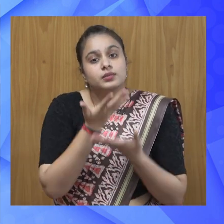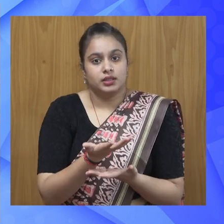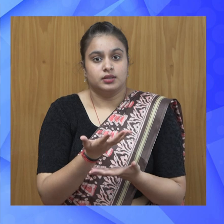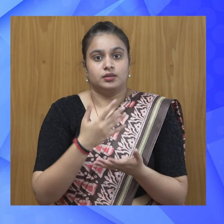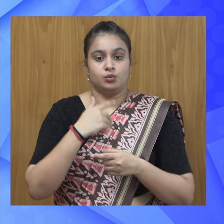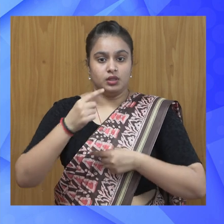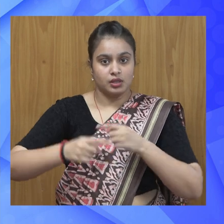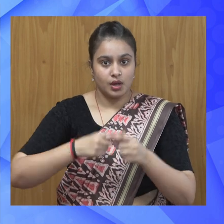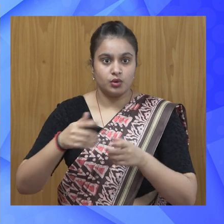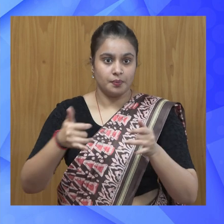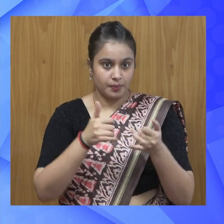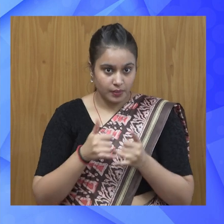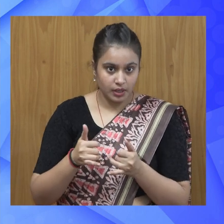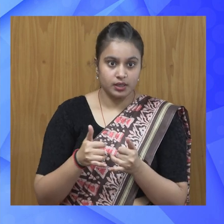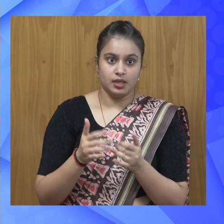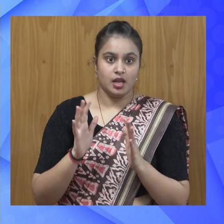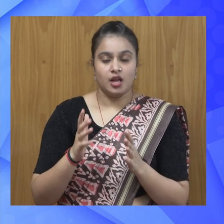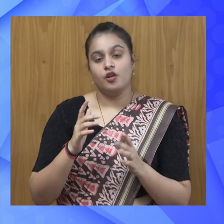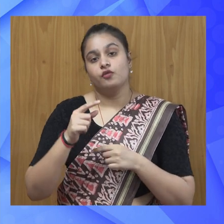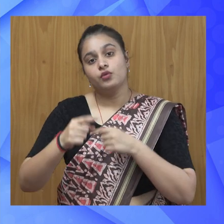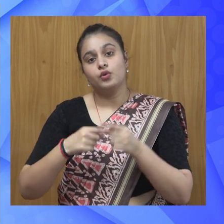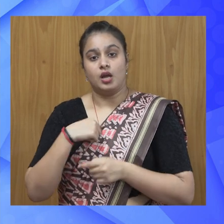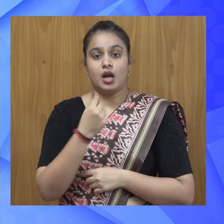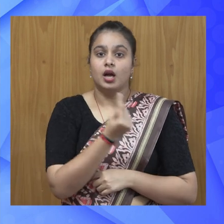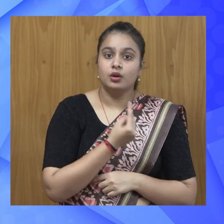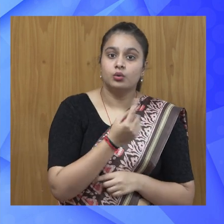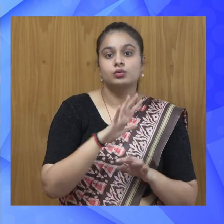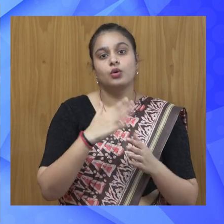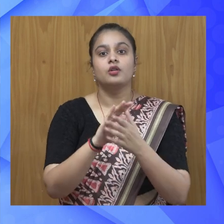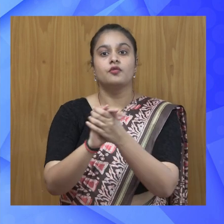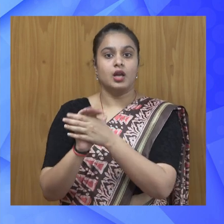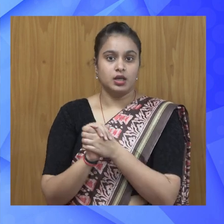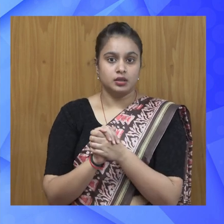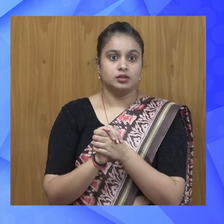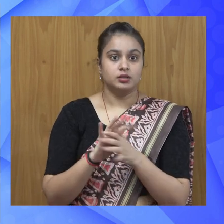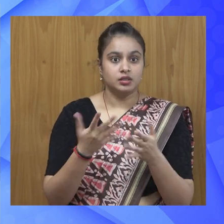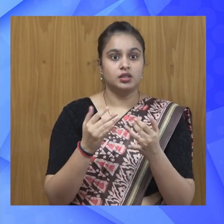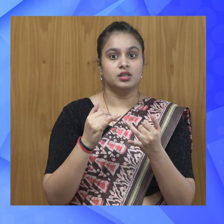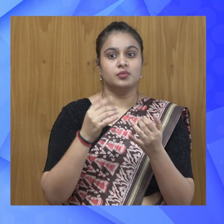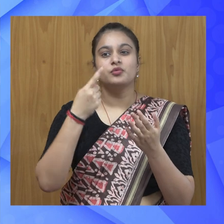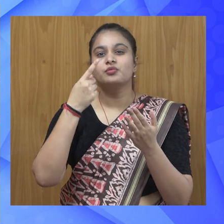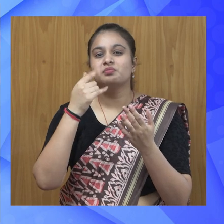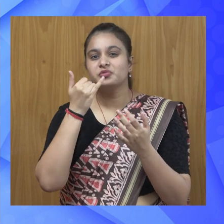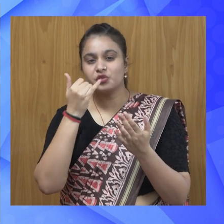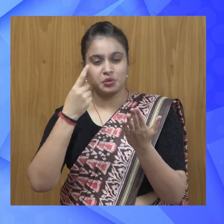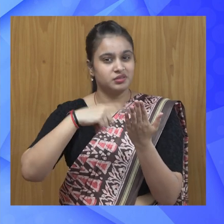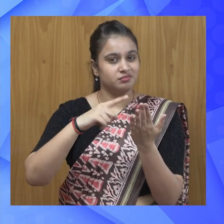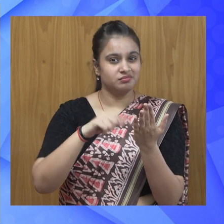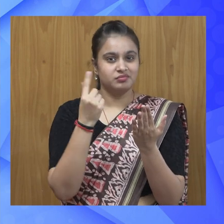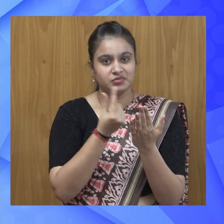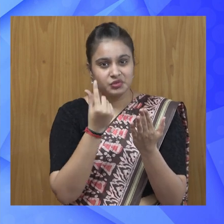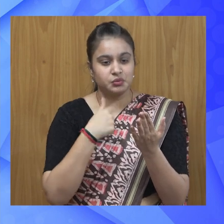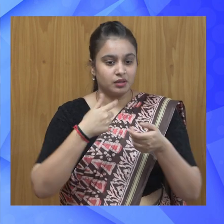अपने रेगुलरली खेलना है, रेगुलरली प्लेइंग विद अलोन और विद योर फ्रेंड्स, क्योंकि देखा गया कि स्क्रीन टाइम की वजह से हम ज्यादातर अपने मोबाइल